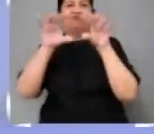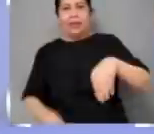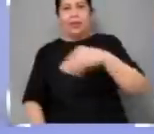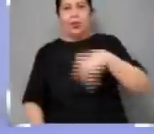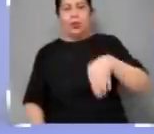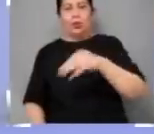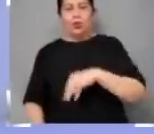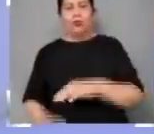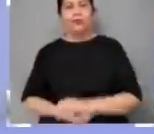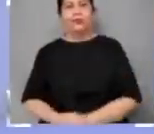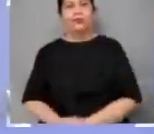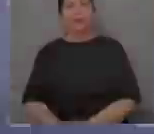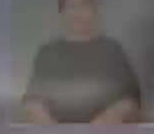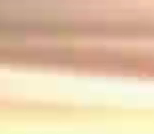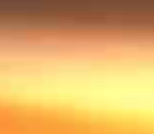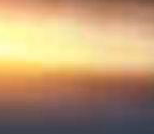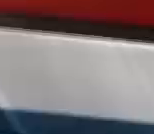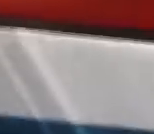si John Consulta, exclusive.